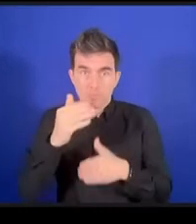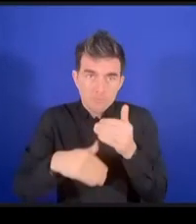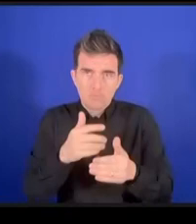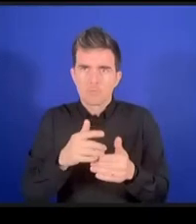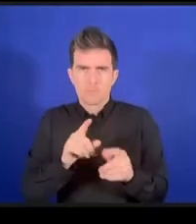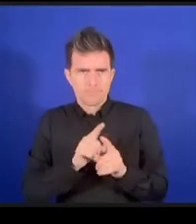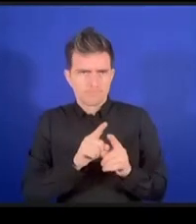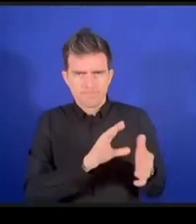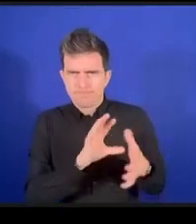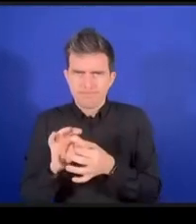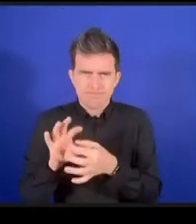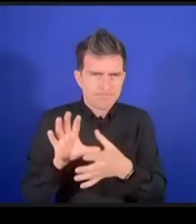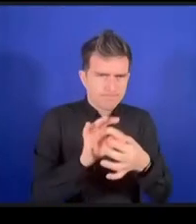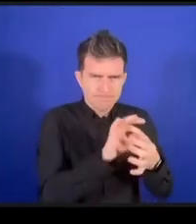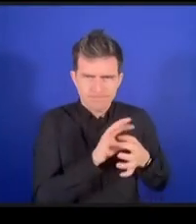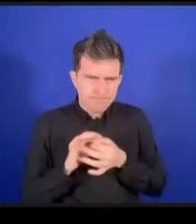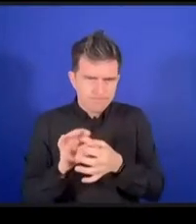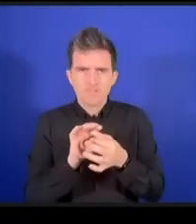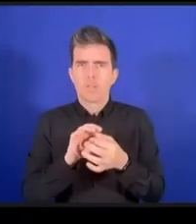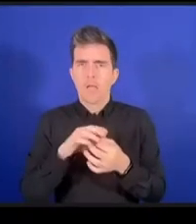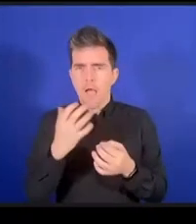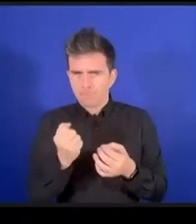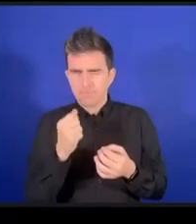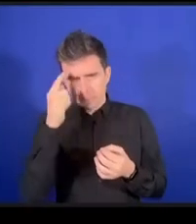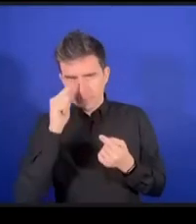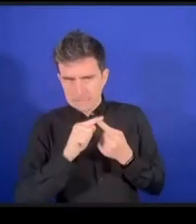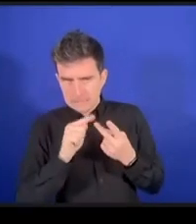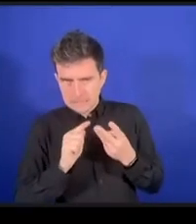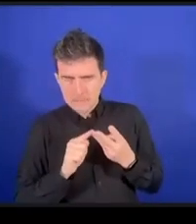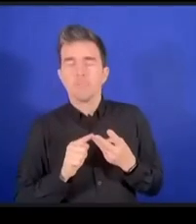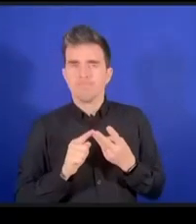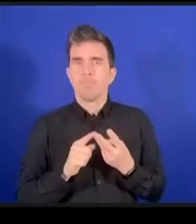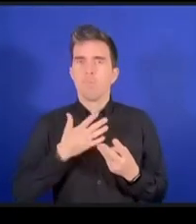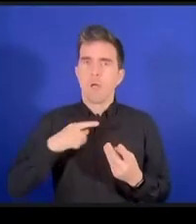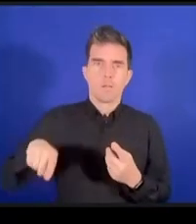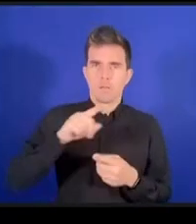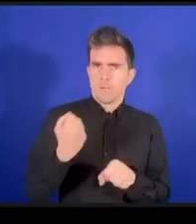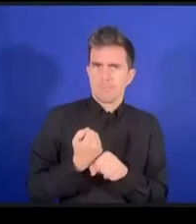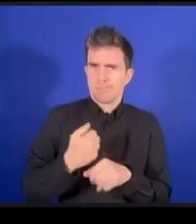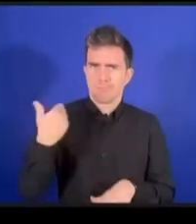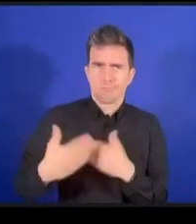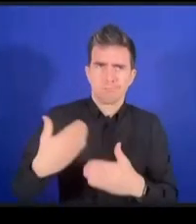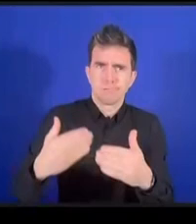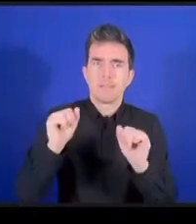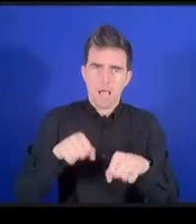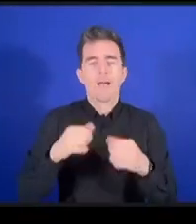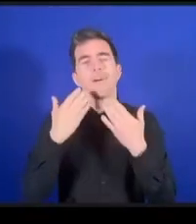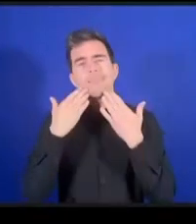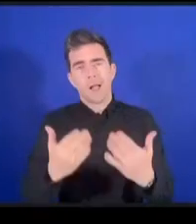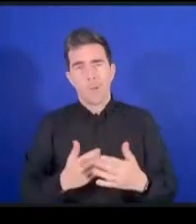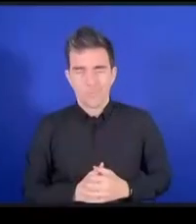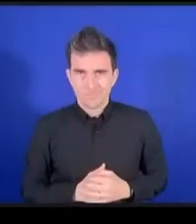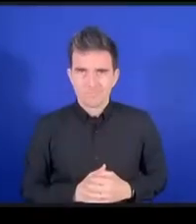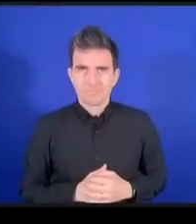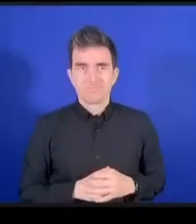другом и перейти от этих тезисов к практической работе спасибо